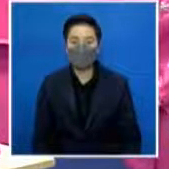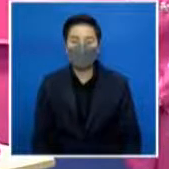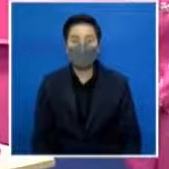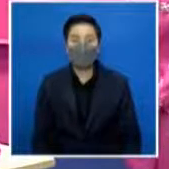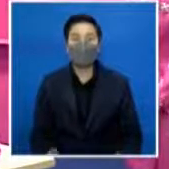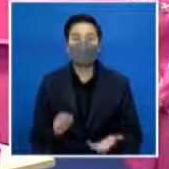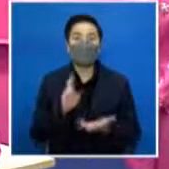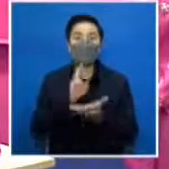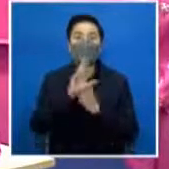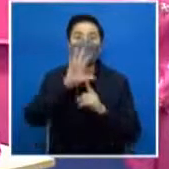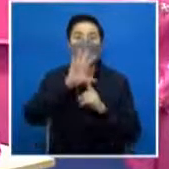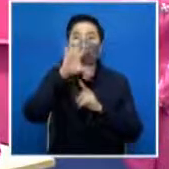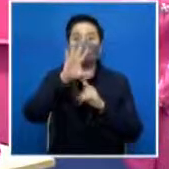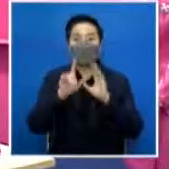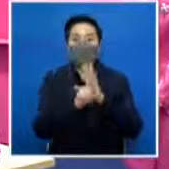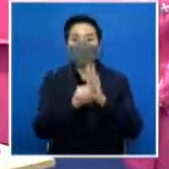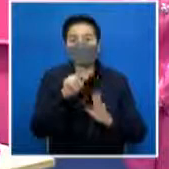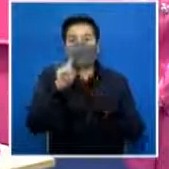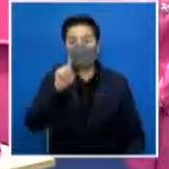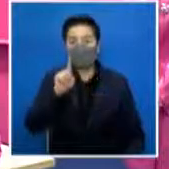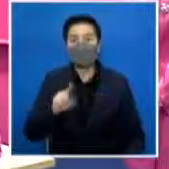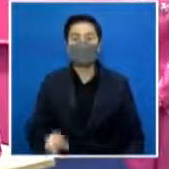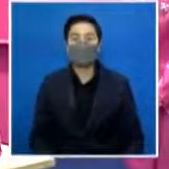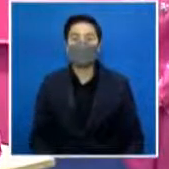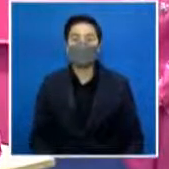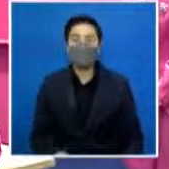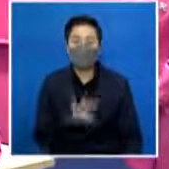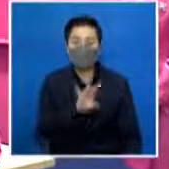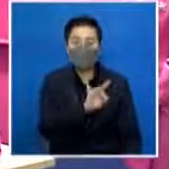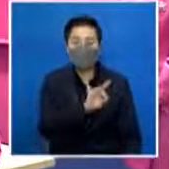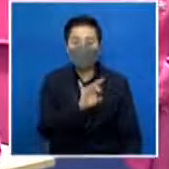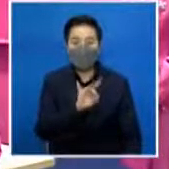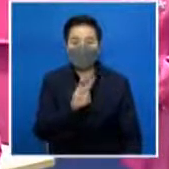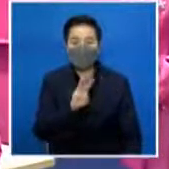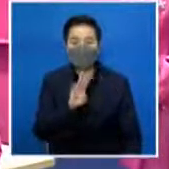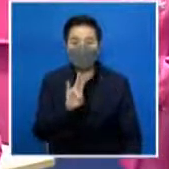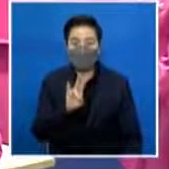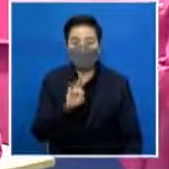อันดับที่5หมุนครั้งที่1เลขที่ออก